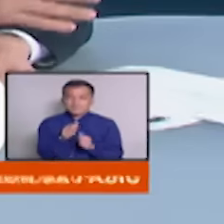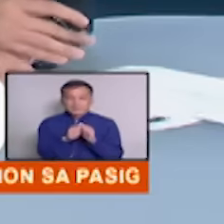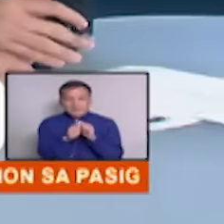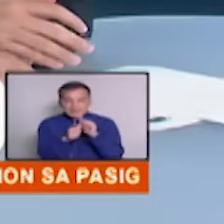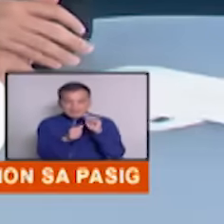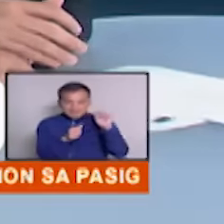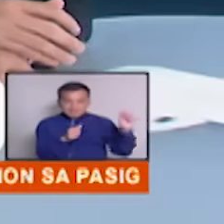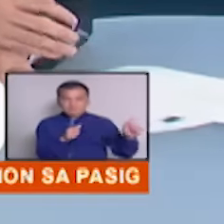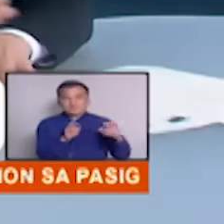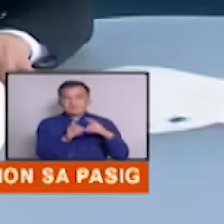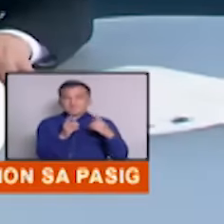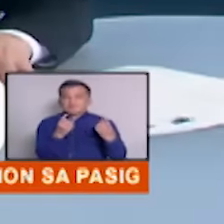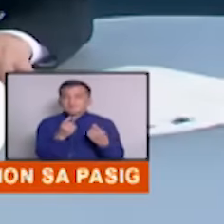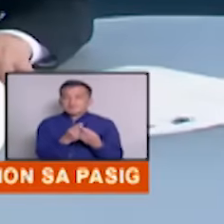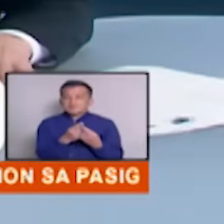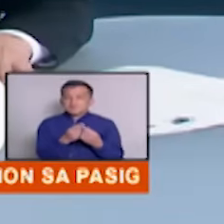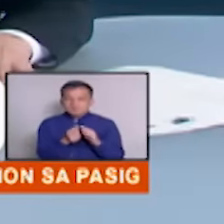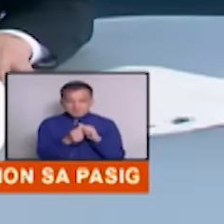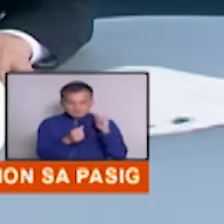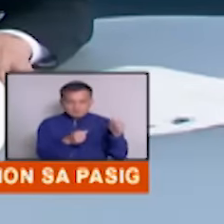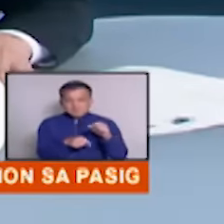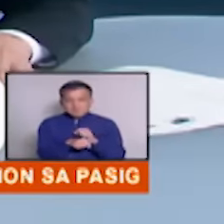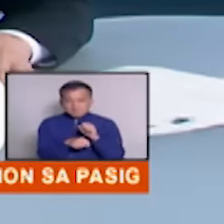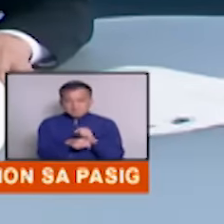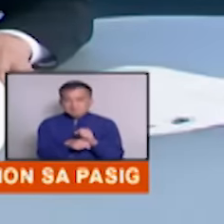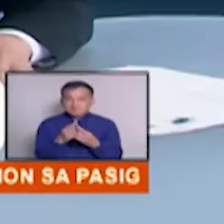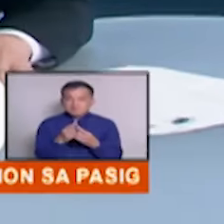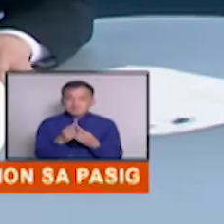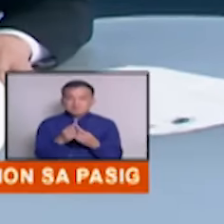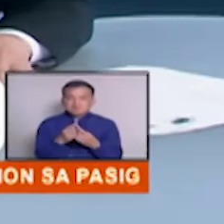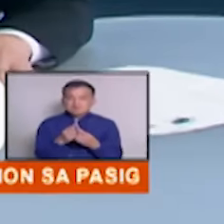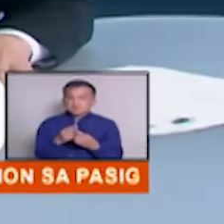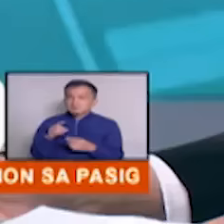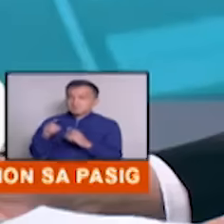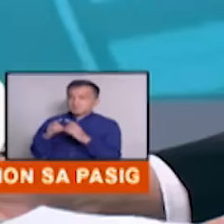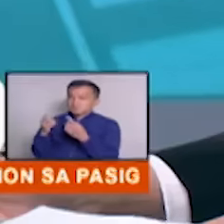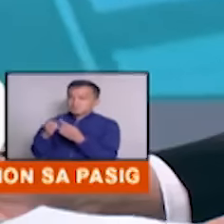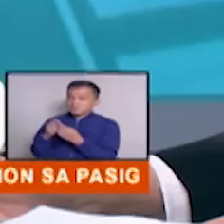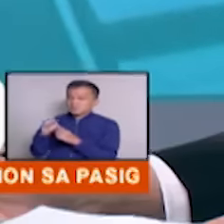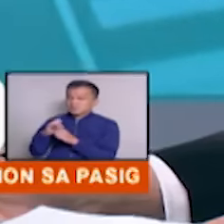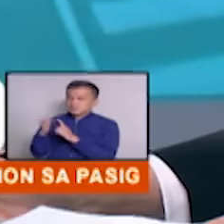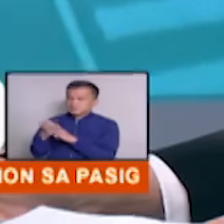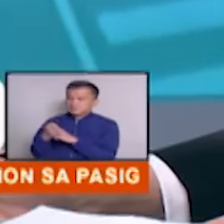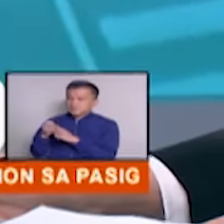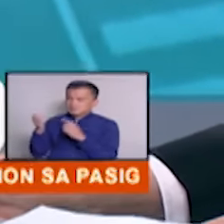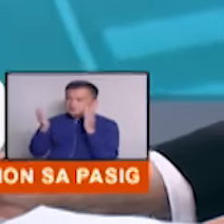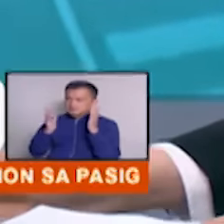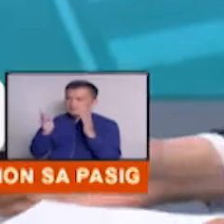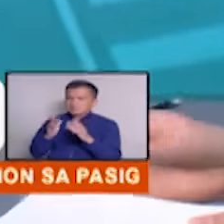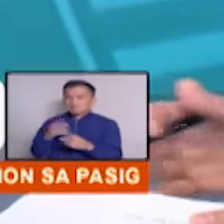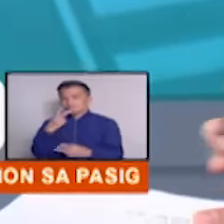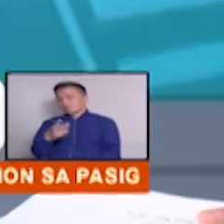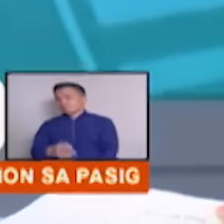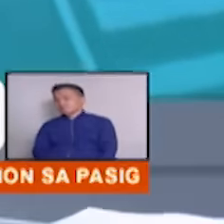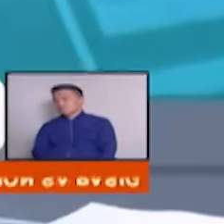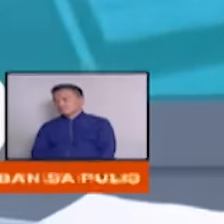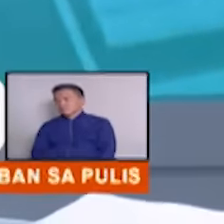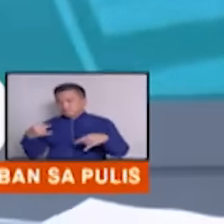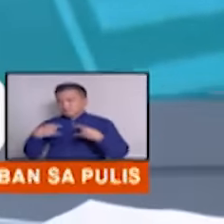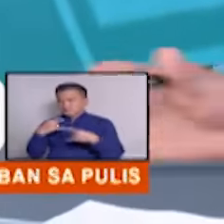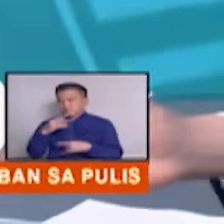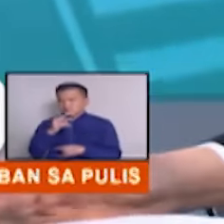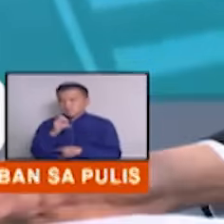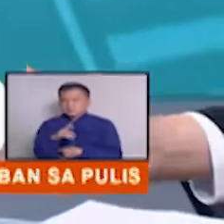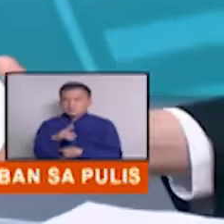malayong departamento. Malayo po sa trabaho ninyo. Sa ampong departamento? Department of Environment Services. Kita mo yan ng insulto,